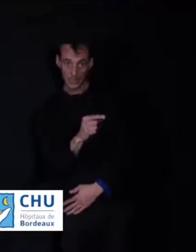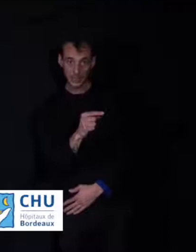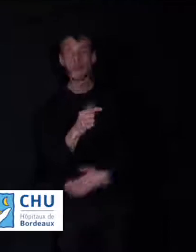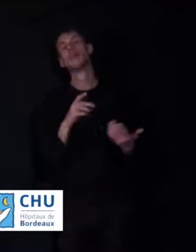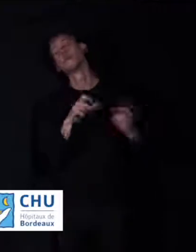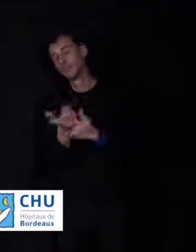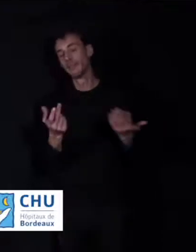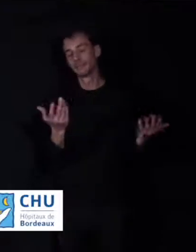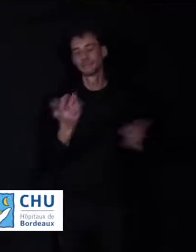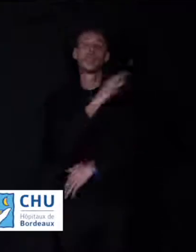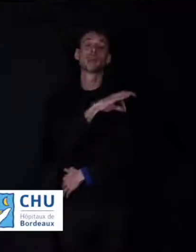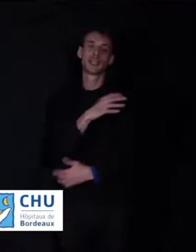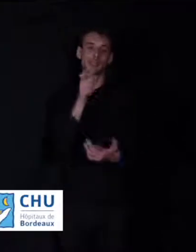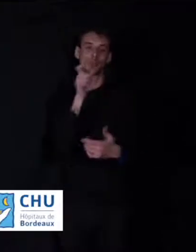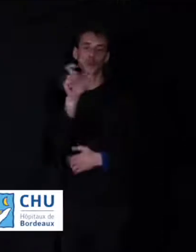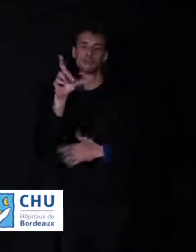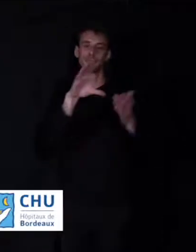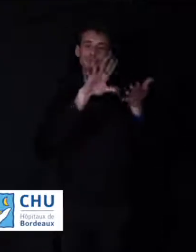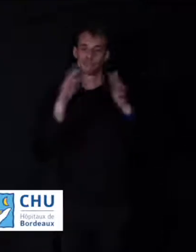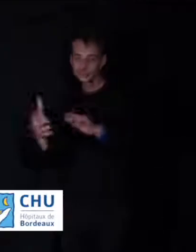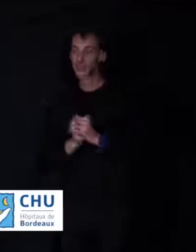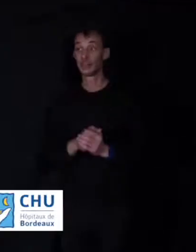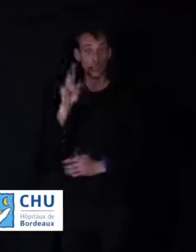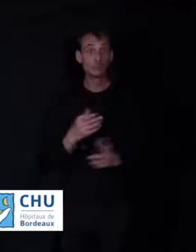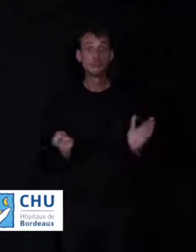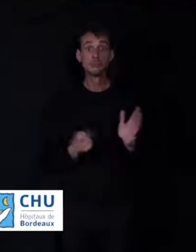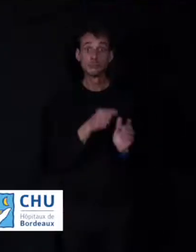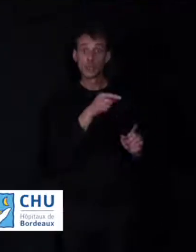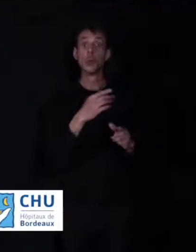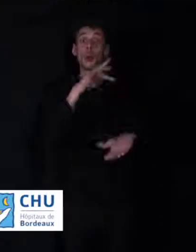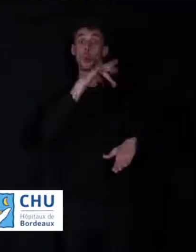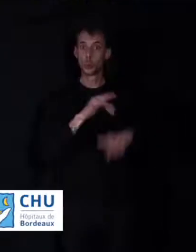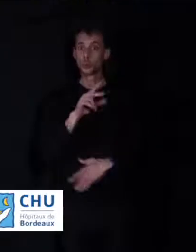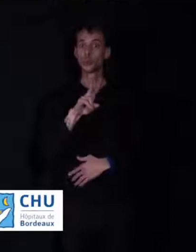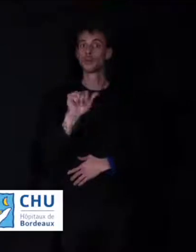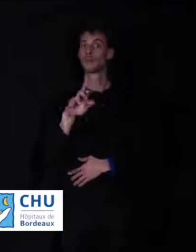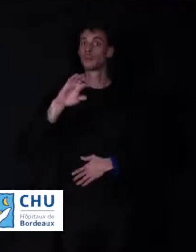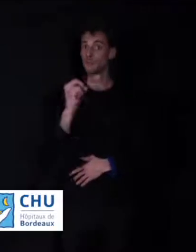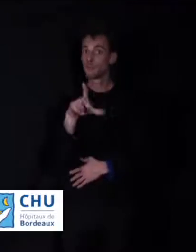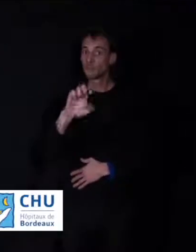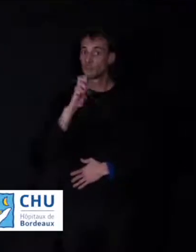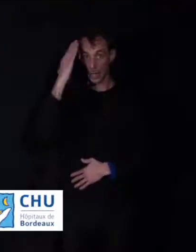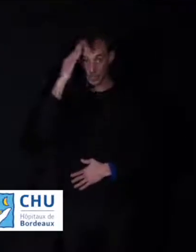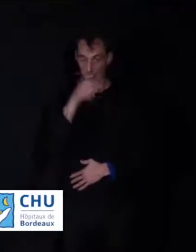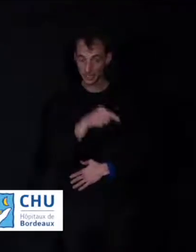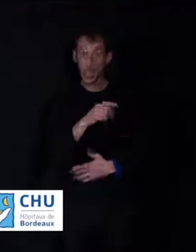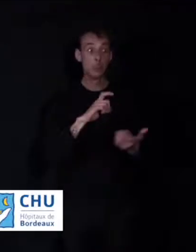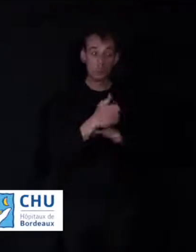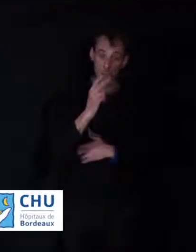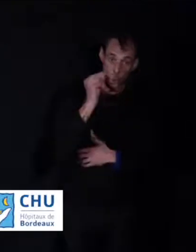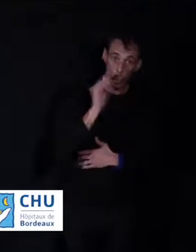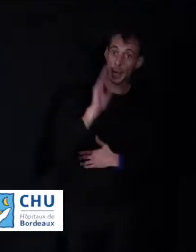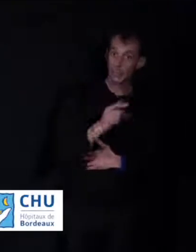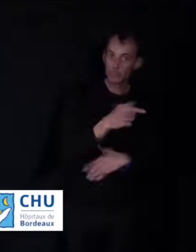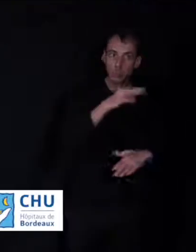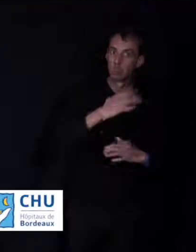animale, que les gens qui ont eu la variole animale ne contractent jamais la variole humaine, et il a donc l'idée d'utiliser